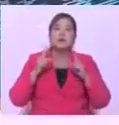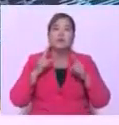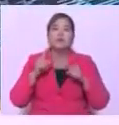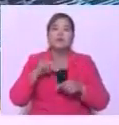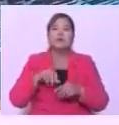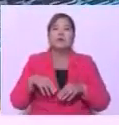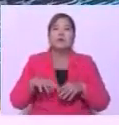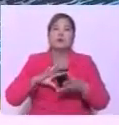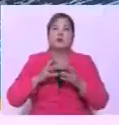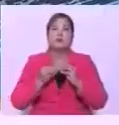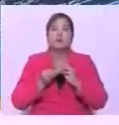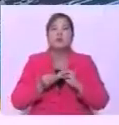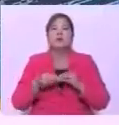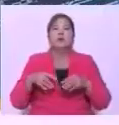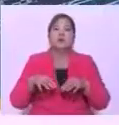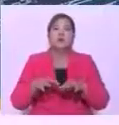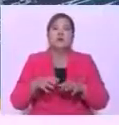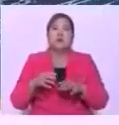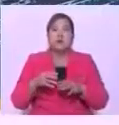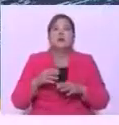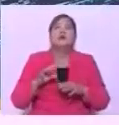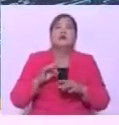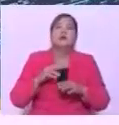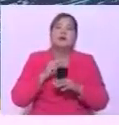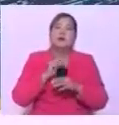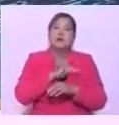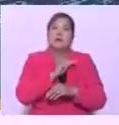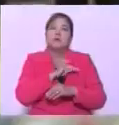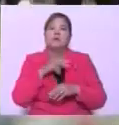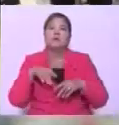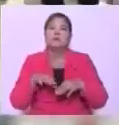отношении результатов референдума и высказался о работе нынешнего правительства.